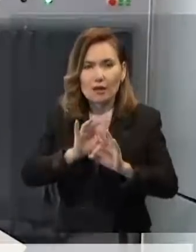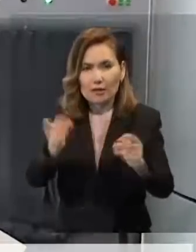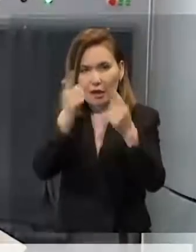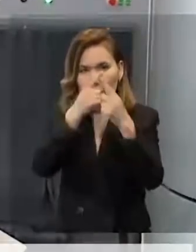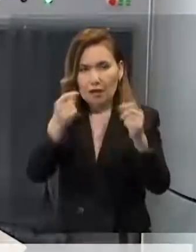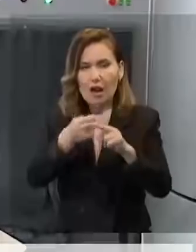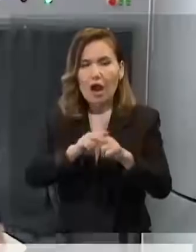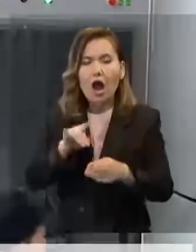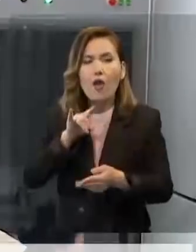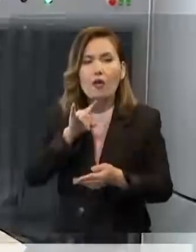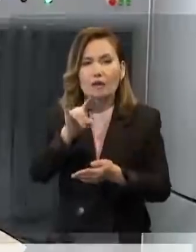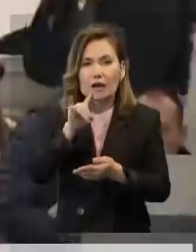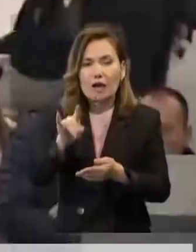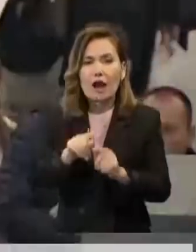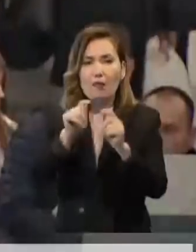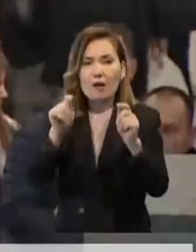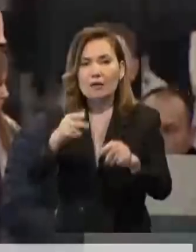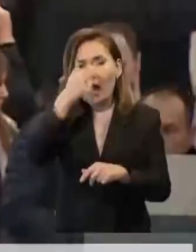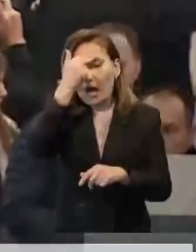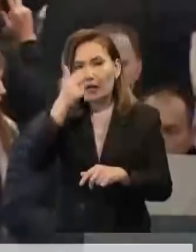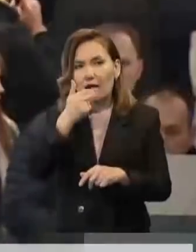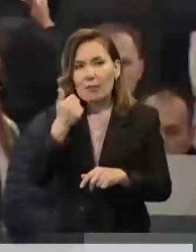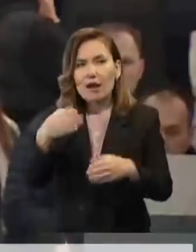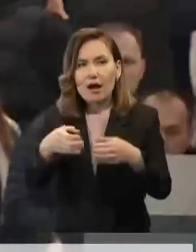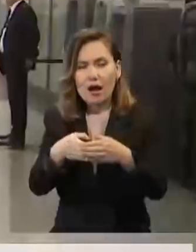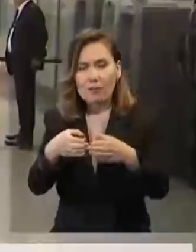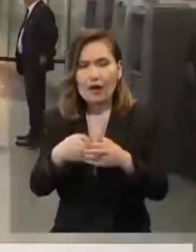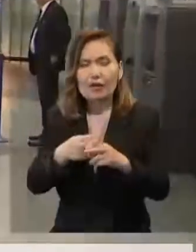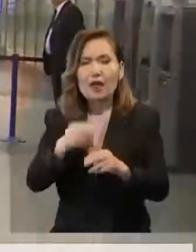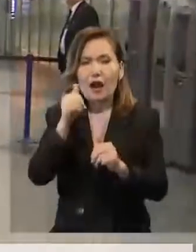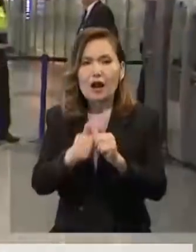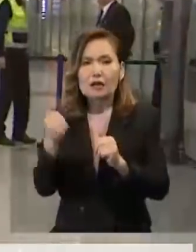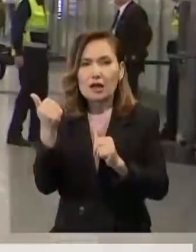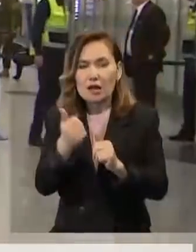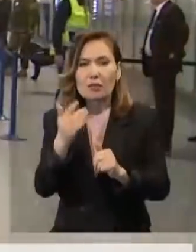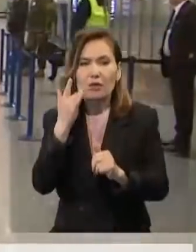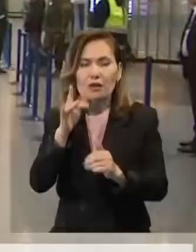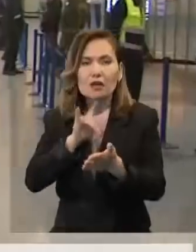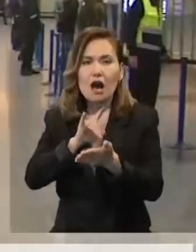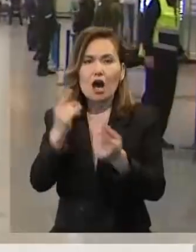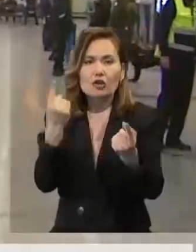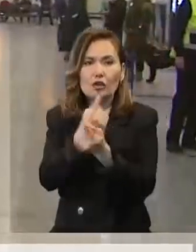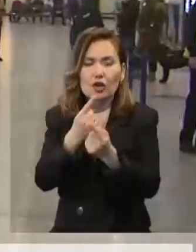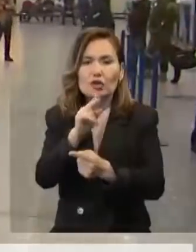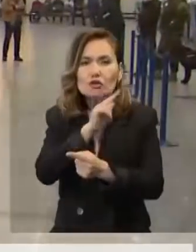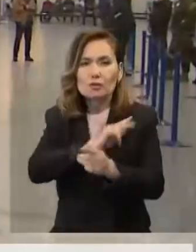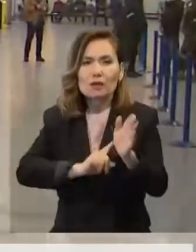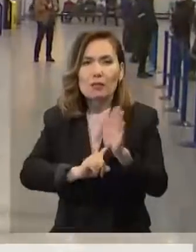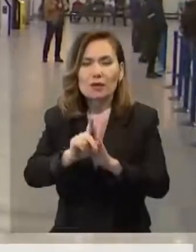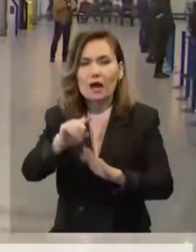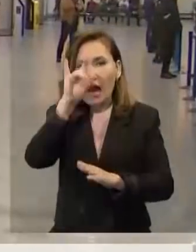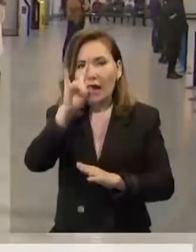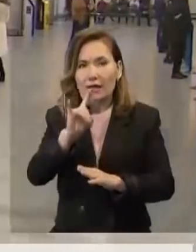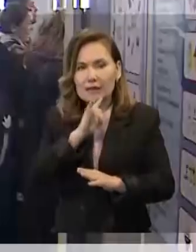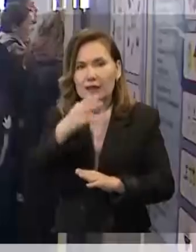Альберти айтты. Әуе рейсін Италияның лоукостер компаниясы апта сайын тұрақты орындайды. Қазіргі уақытта Қазақстаннан